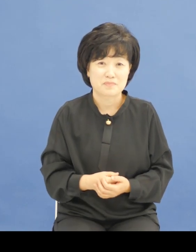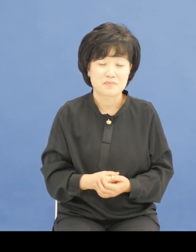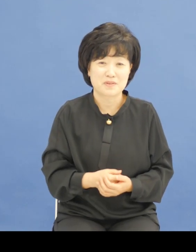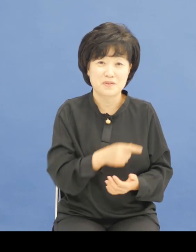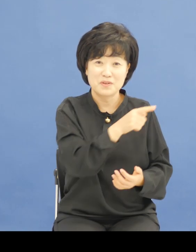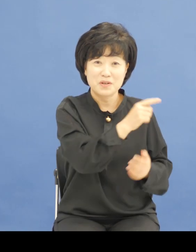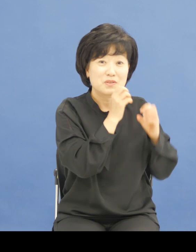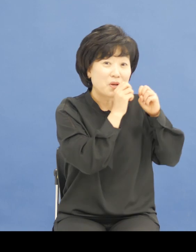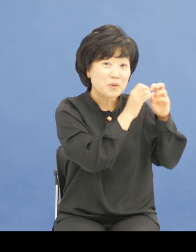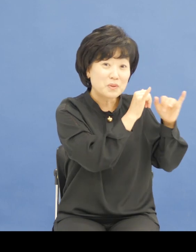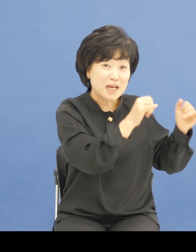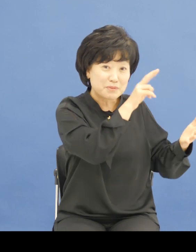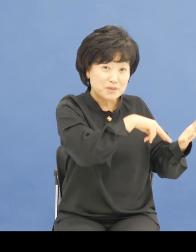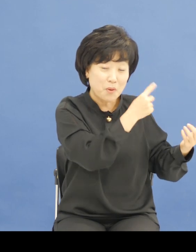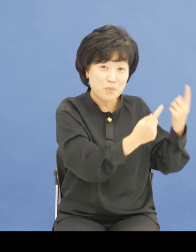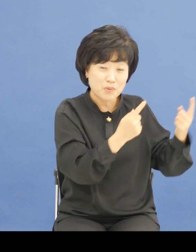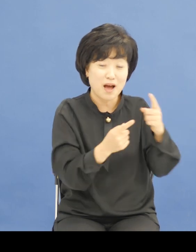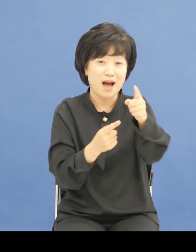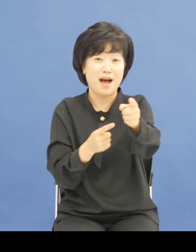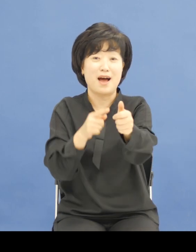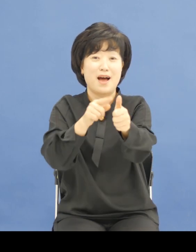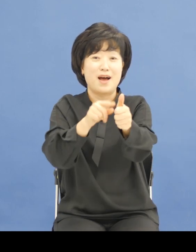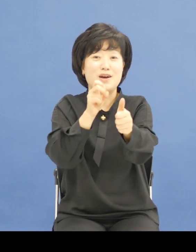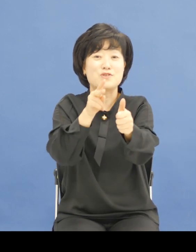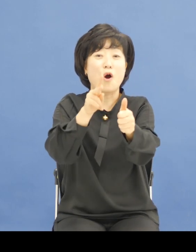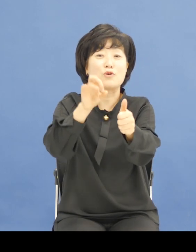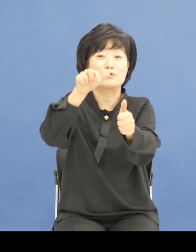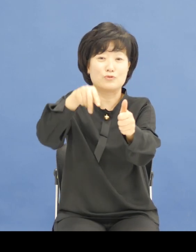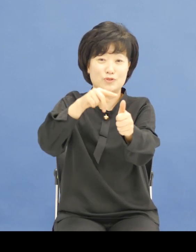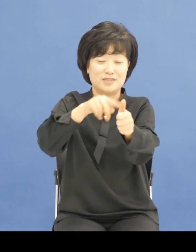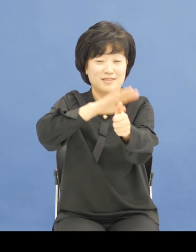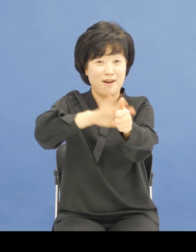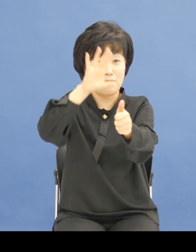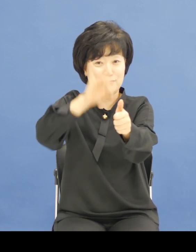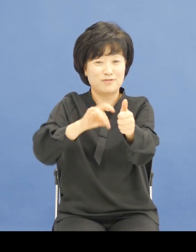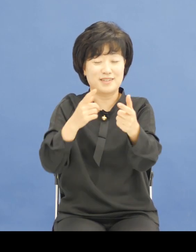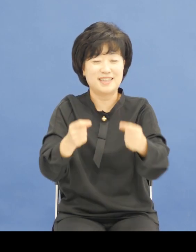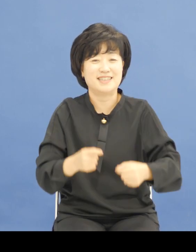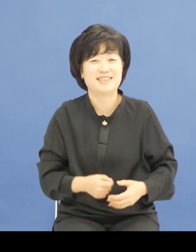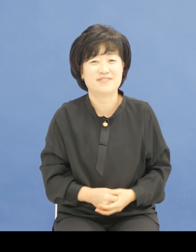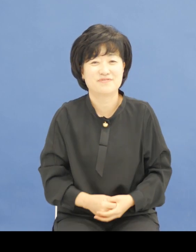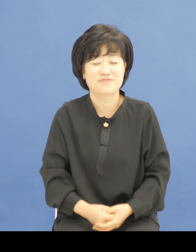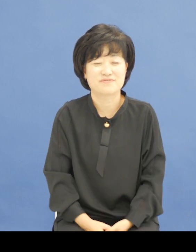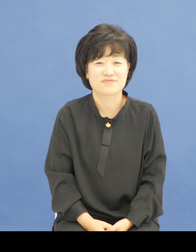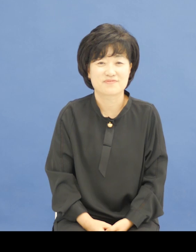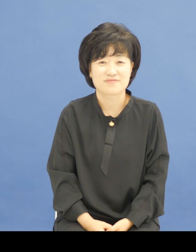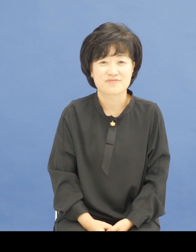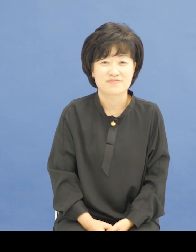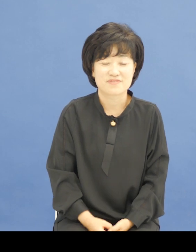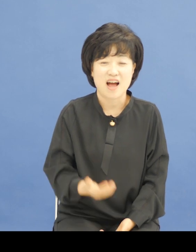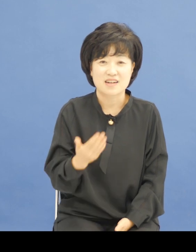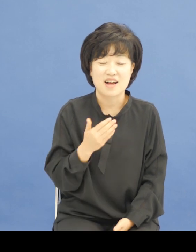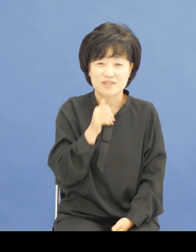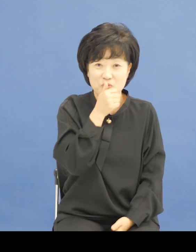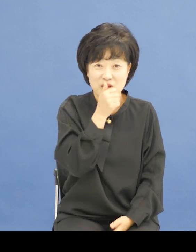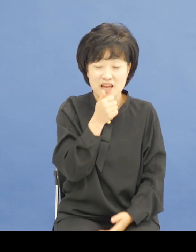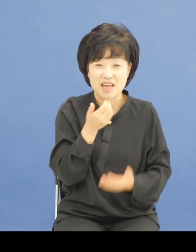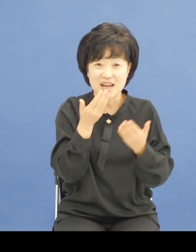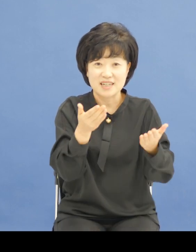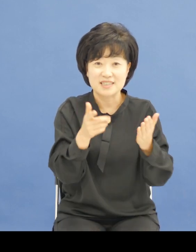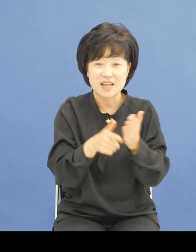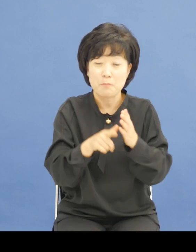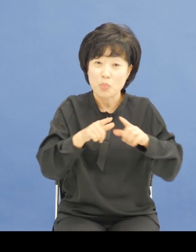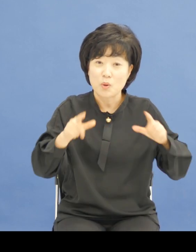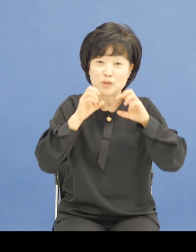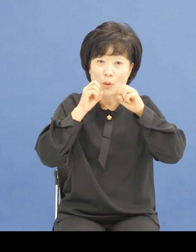어울렸어요. 저도 그렇게 더 감동이 있었던 것 같아요. 예, 예. 아니 근데 아까 그 오프닝의 소개를 들어보니까 이렇게 보통